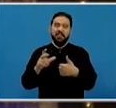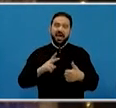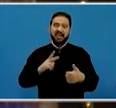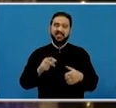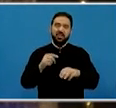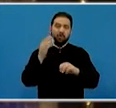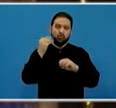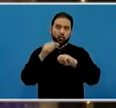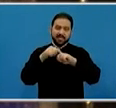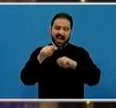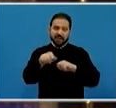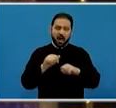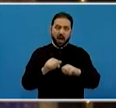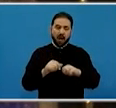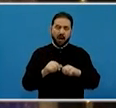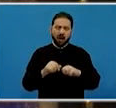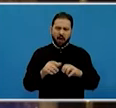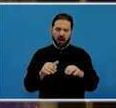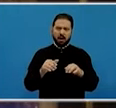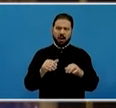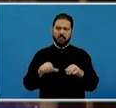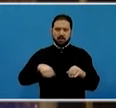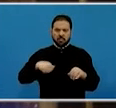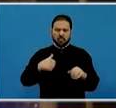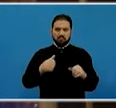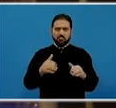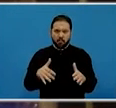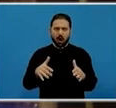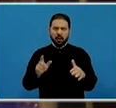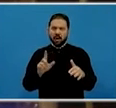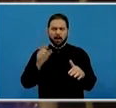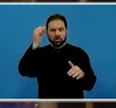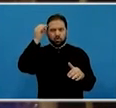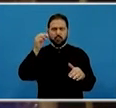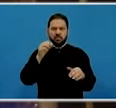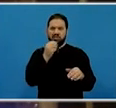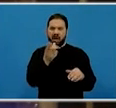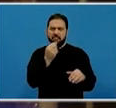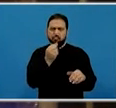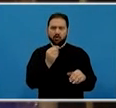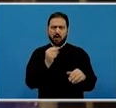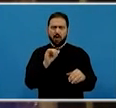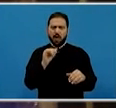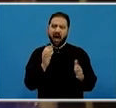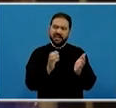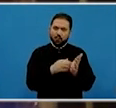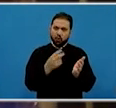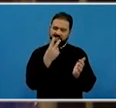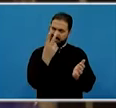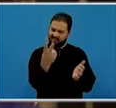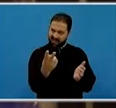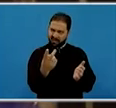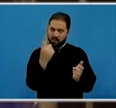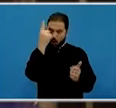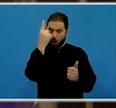ta? Și a zis că el s-a blocat. Și pur și simplu n-a știut ce să mai răspundă. Ar trebui să vedem